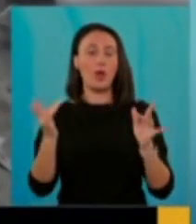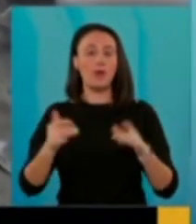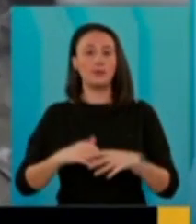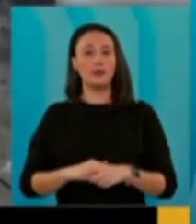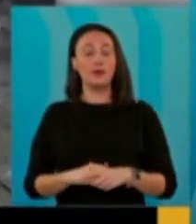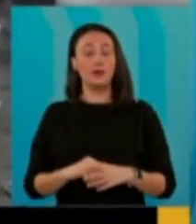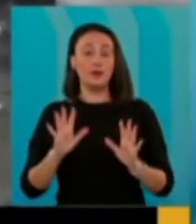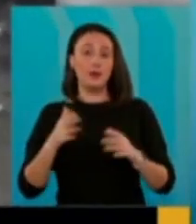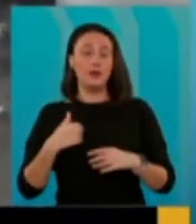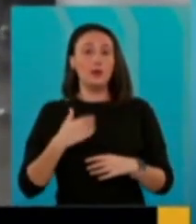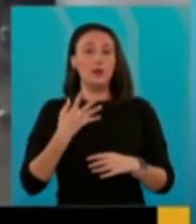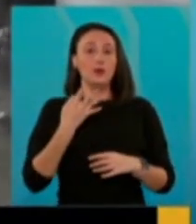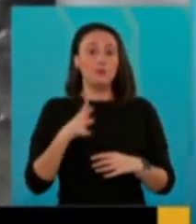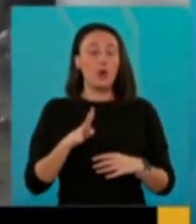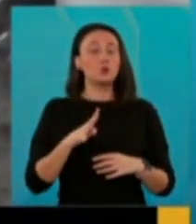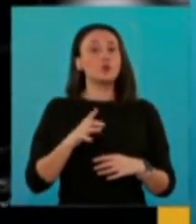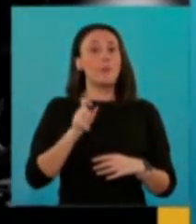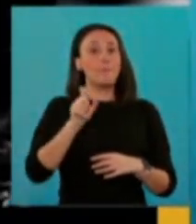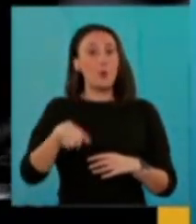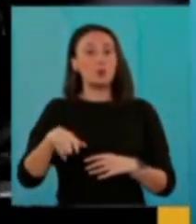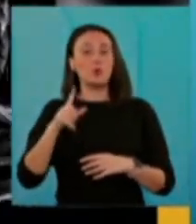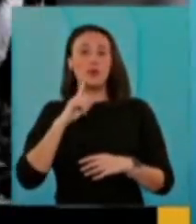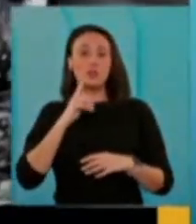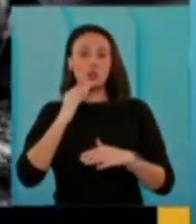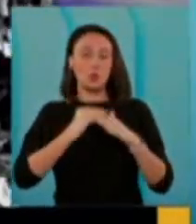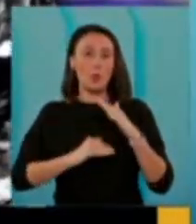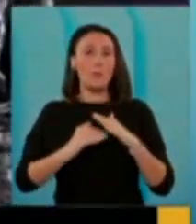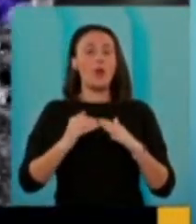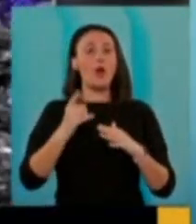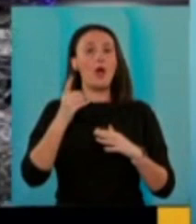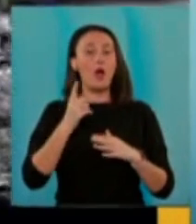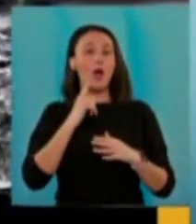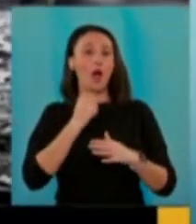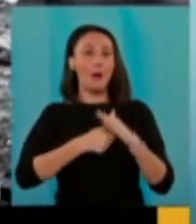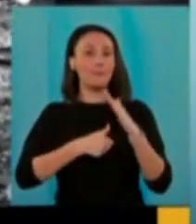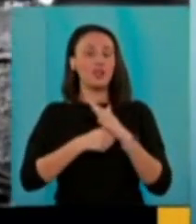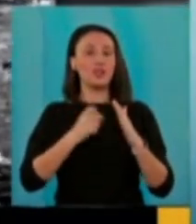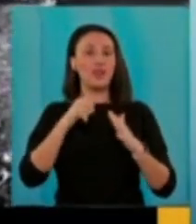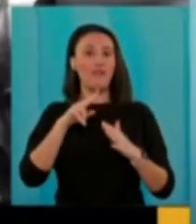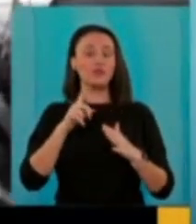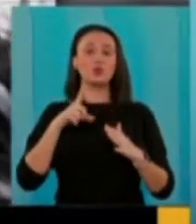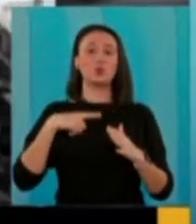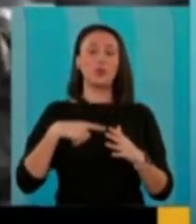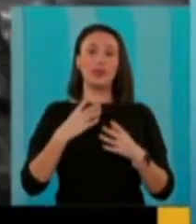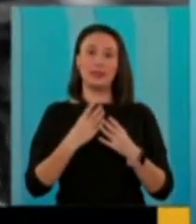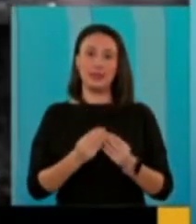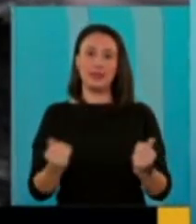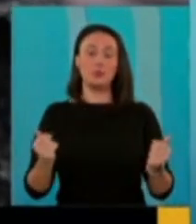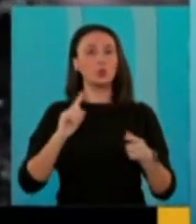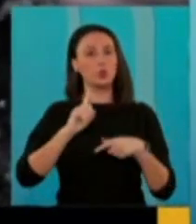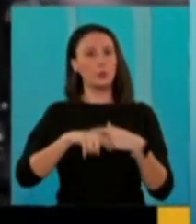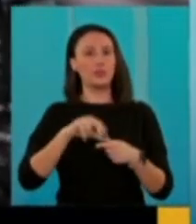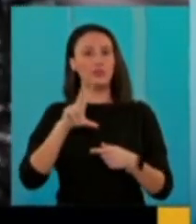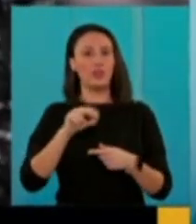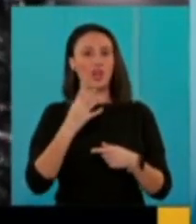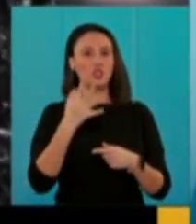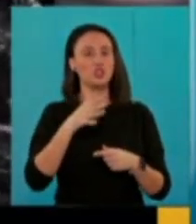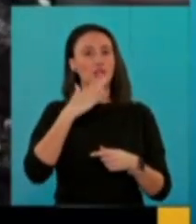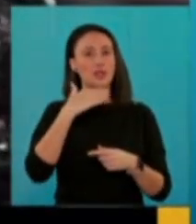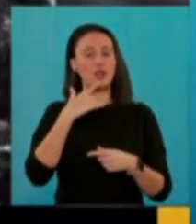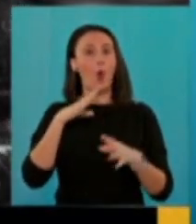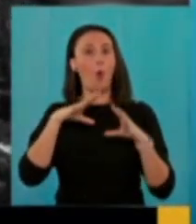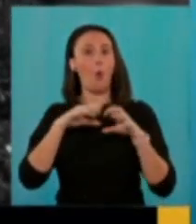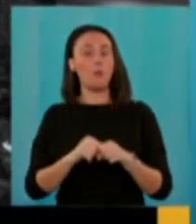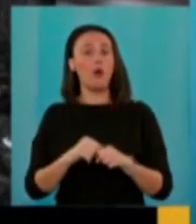online. Aproximativ 400 de locuitori din suburbia Hostomela, capitalei Kiev, sunt dați dispăruți după 35 de zile